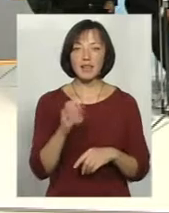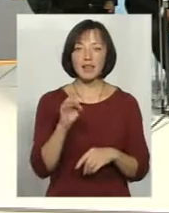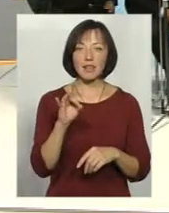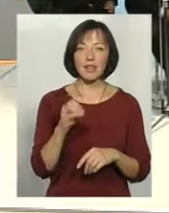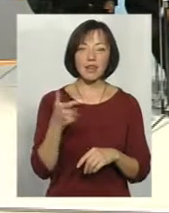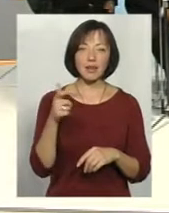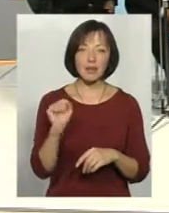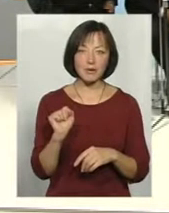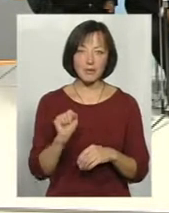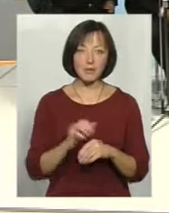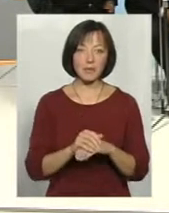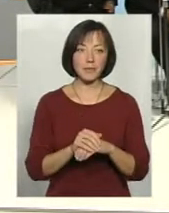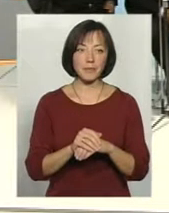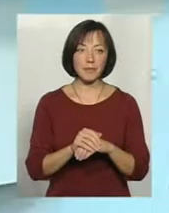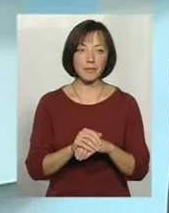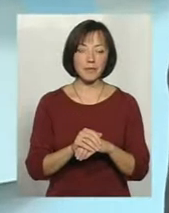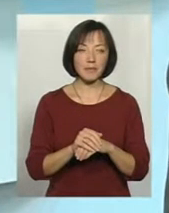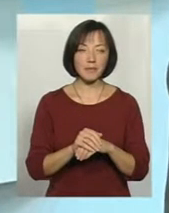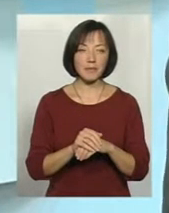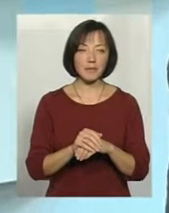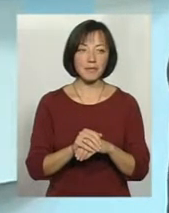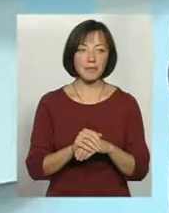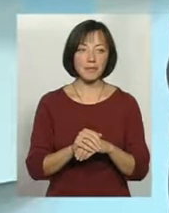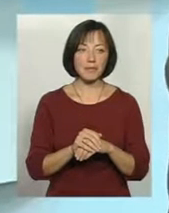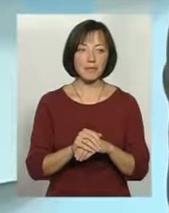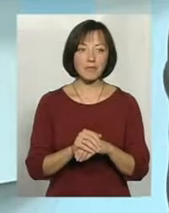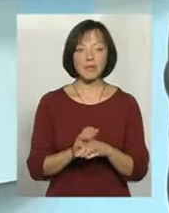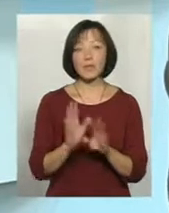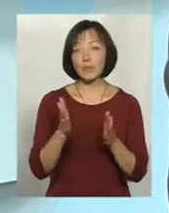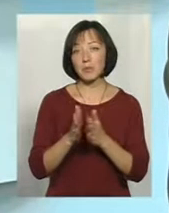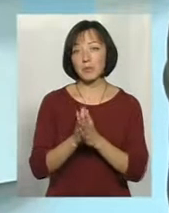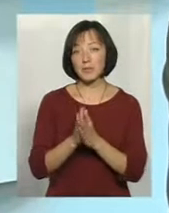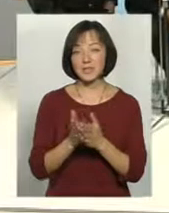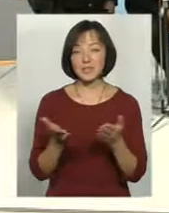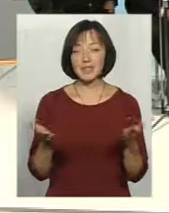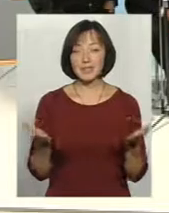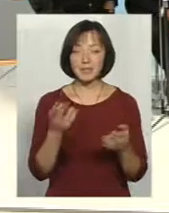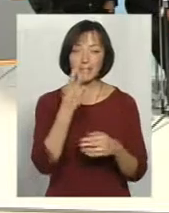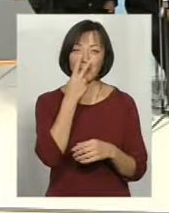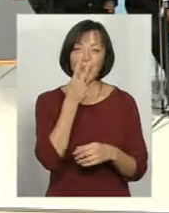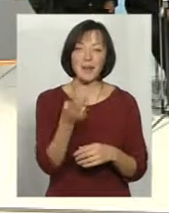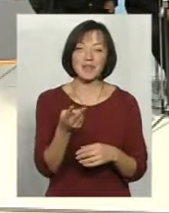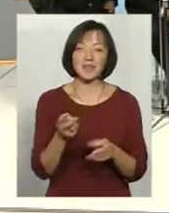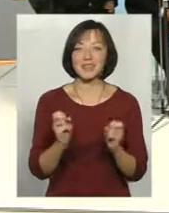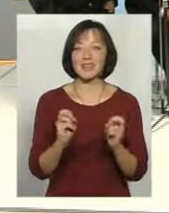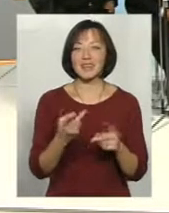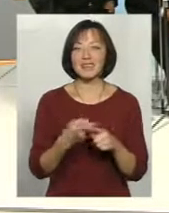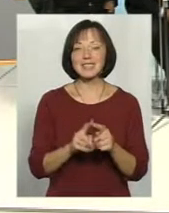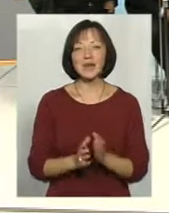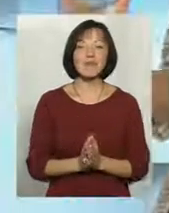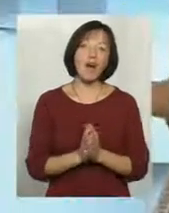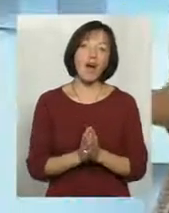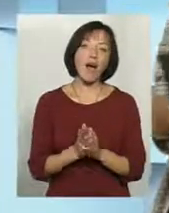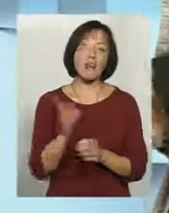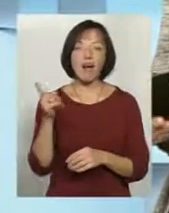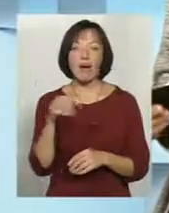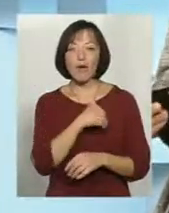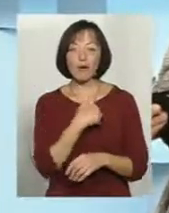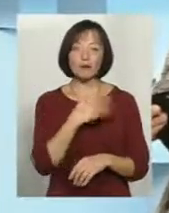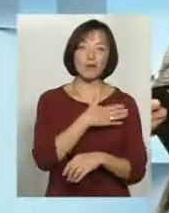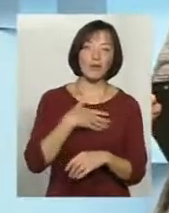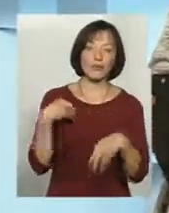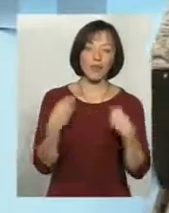Олександр Володимирович, дуже симпатичний депутат. Ми будемо його теж просити. Ну, побачимо, як це прохання, а вже це